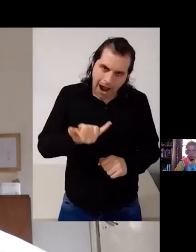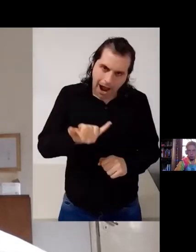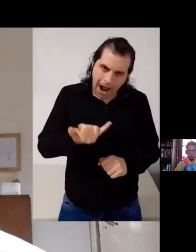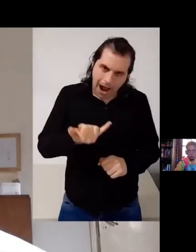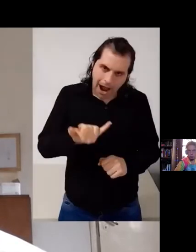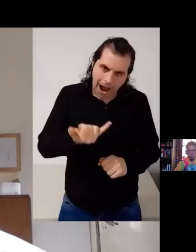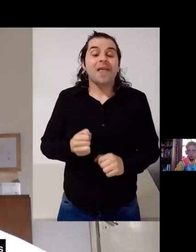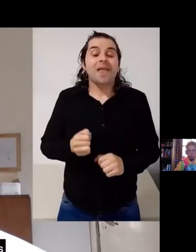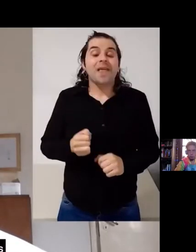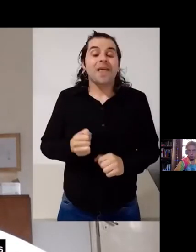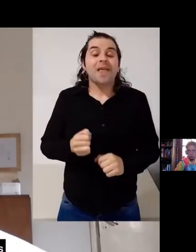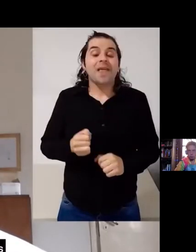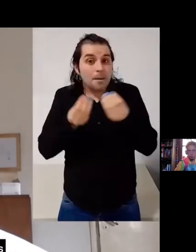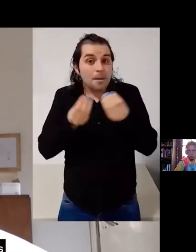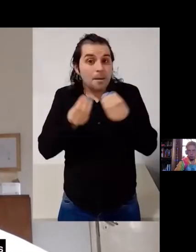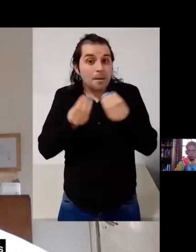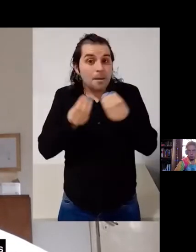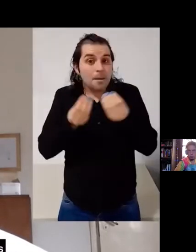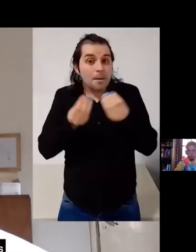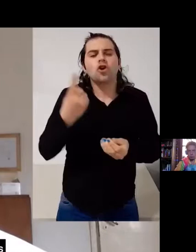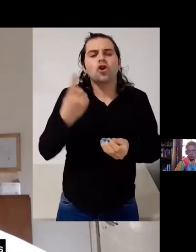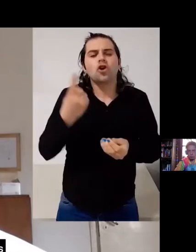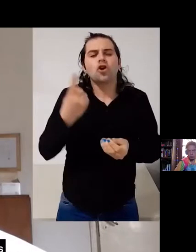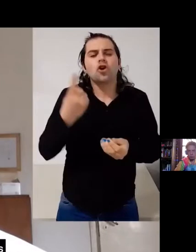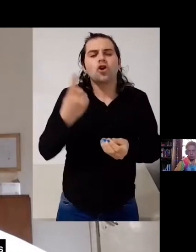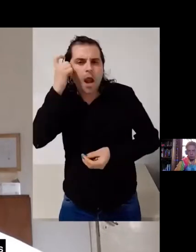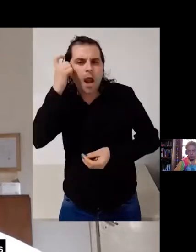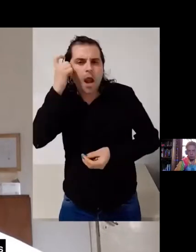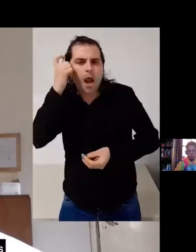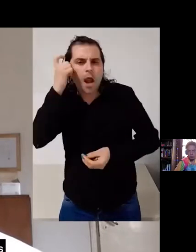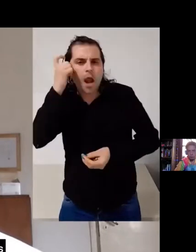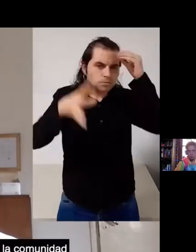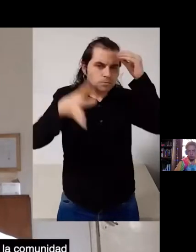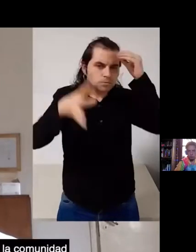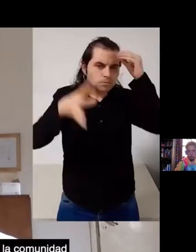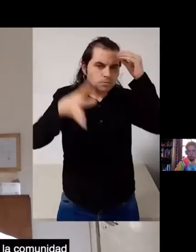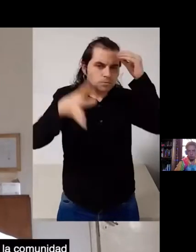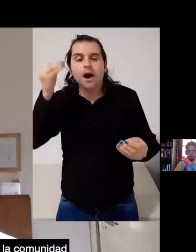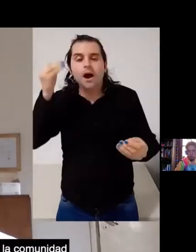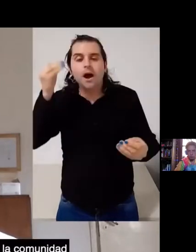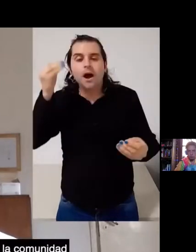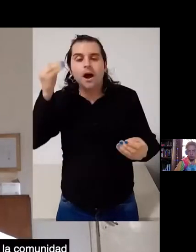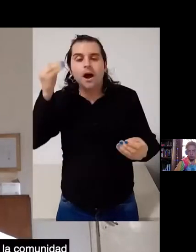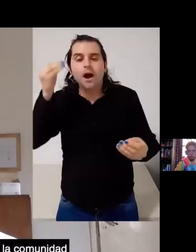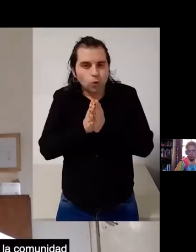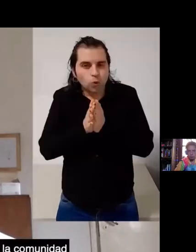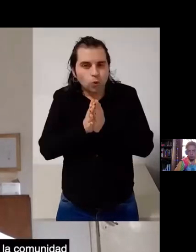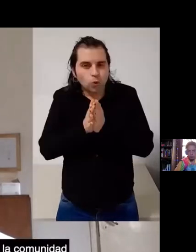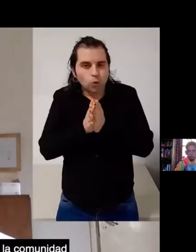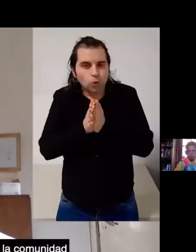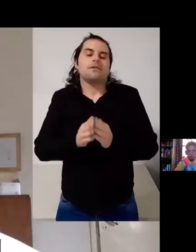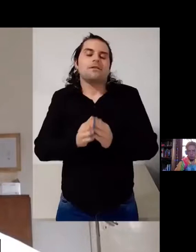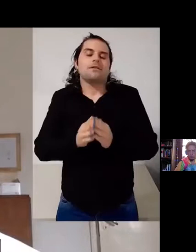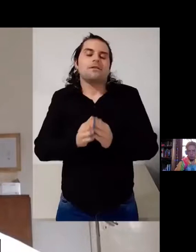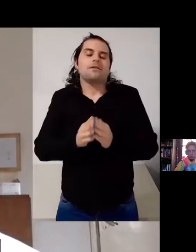situations fréquentes, mais en tant qu'Assemblée, nous systématisons les apprentissages de ces pratiques